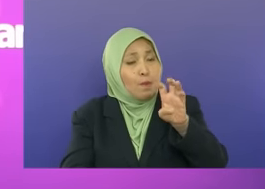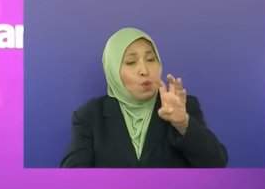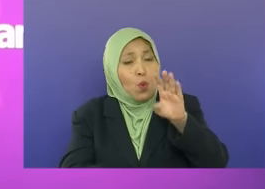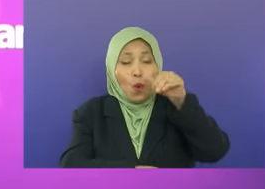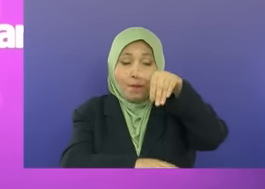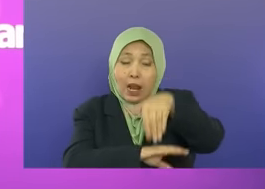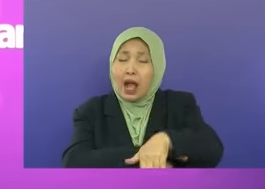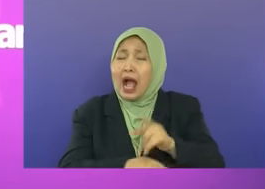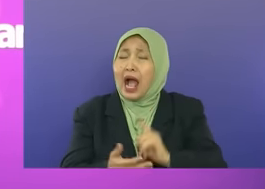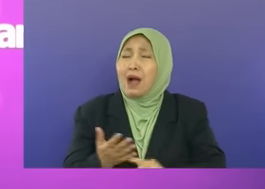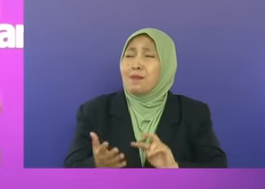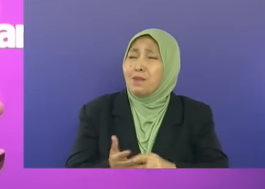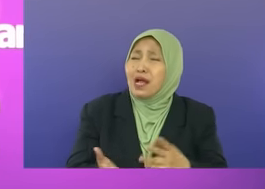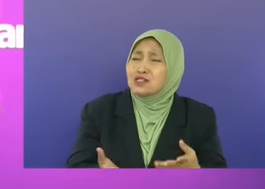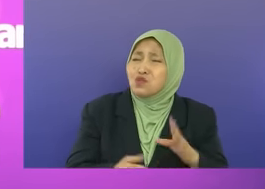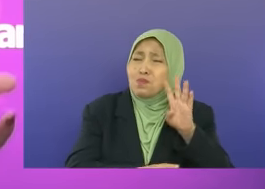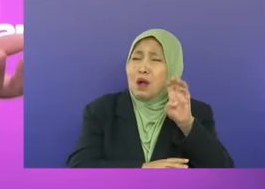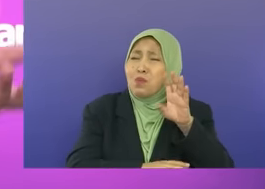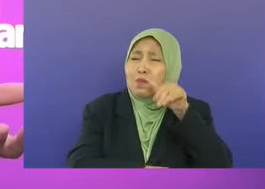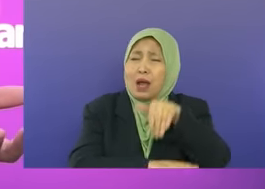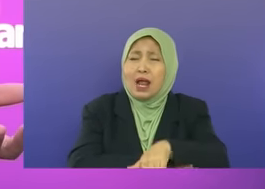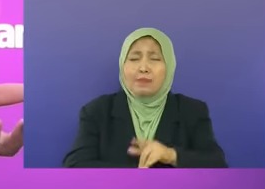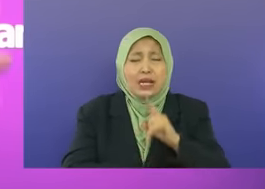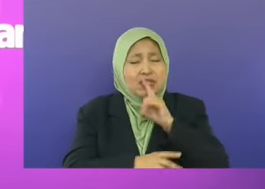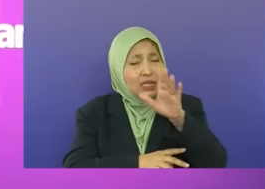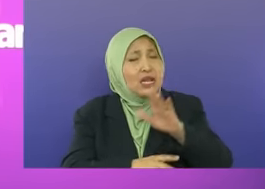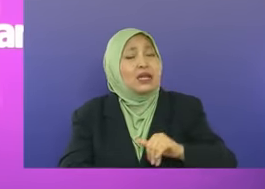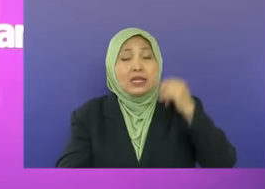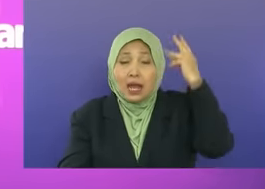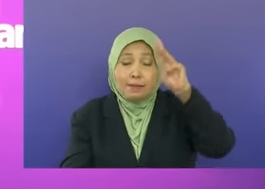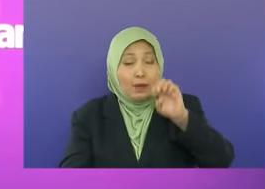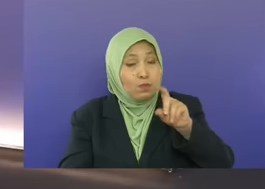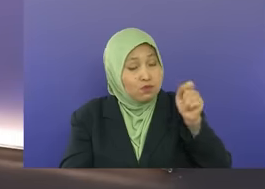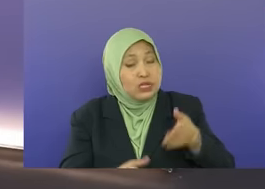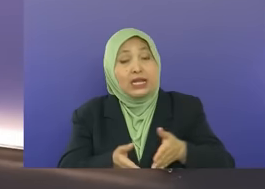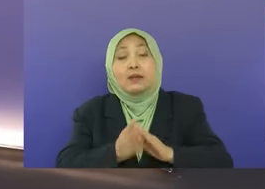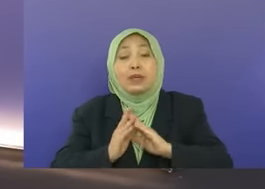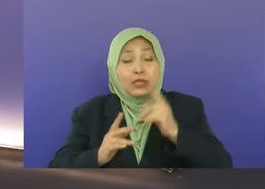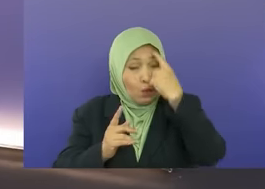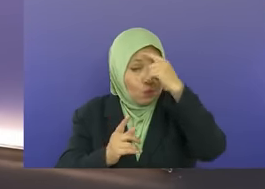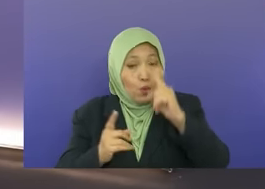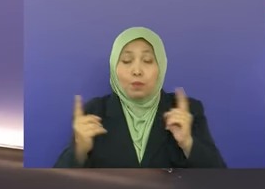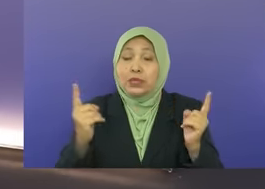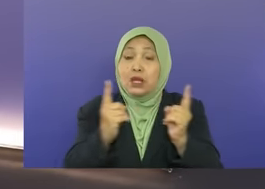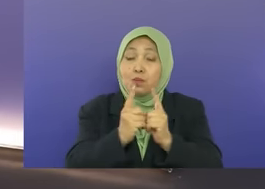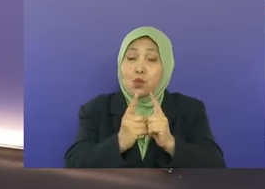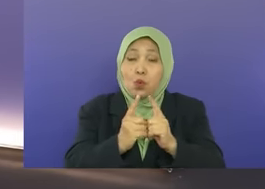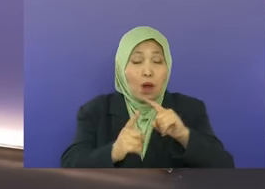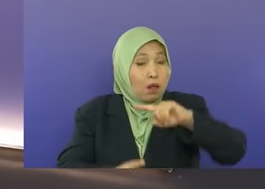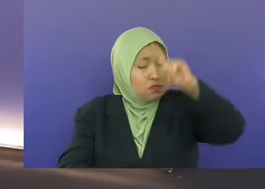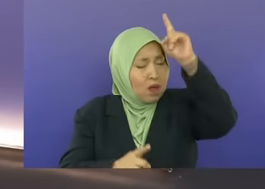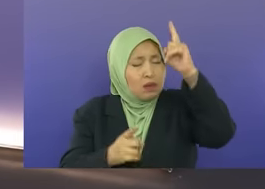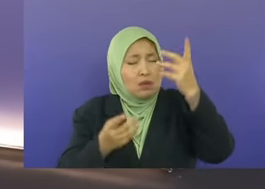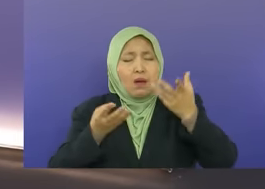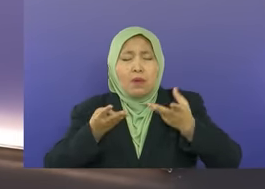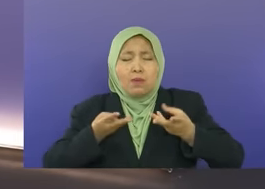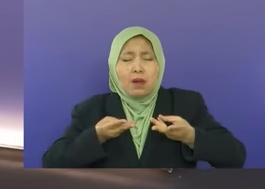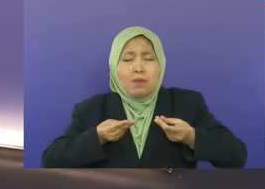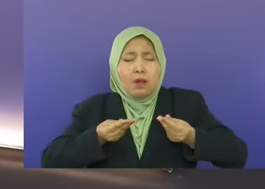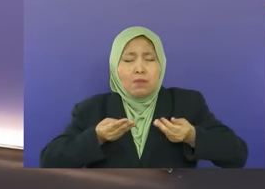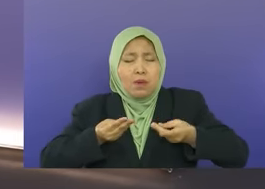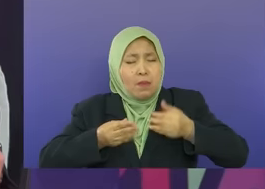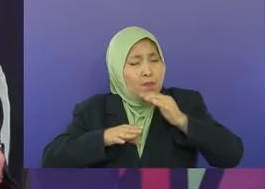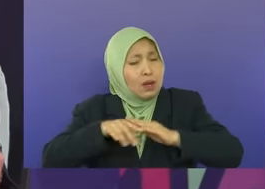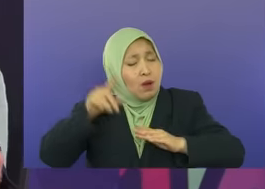apa masuk 40 malam yang dijanjikan ini nabi musala diminta untuk eee bertemu Allah dengan Allah dan mendapat